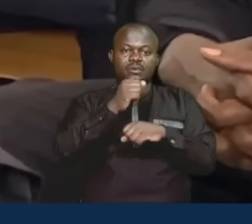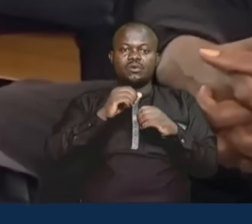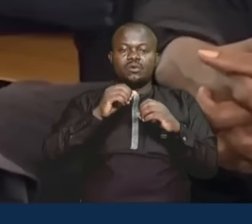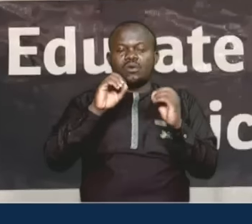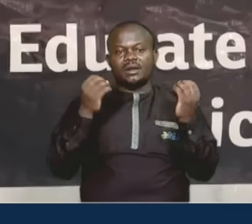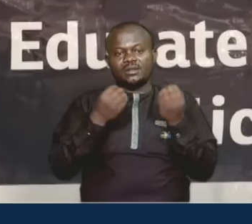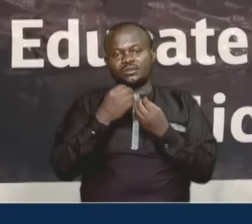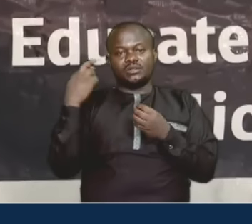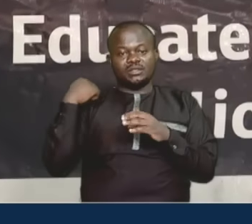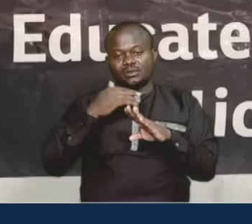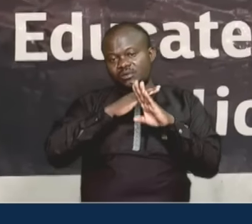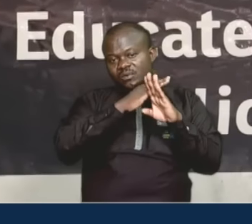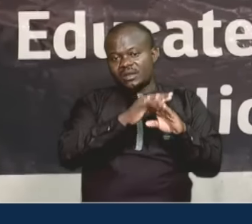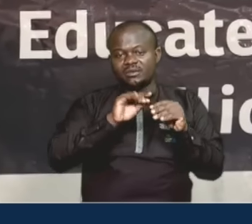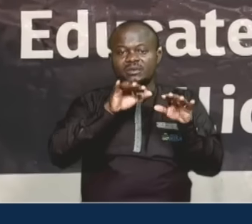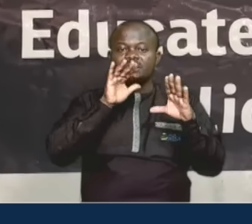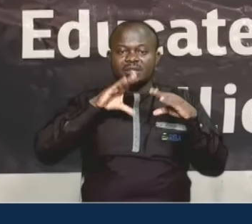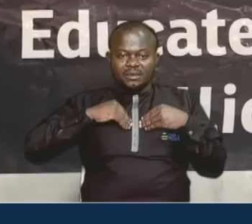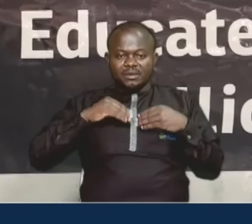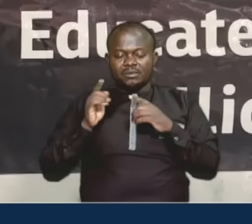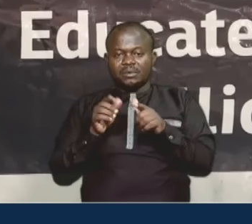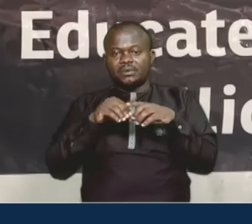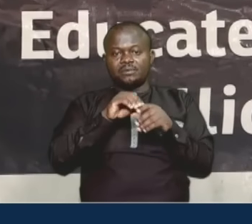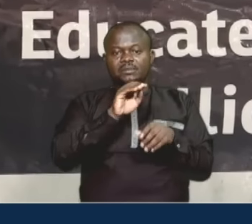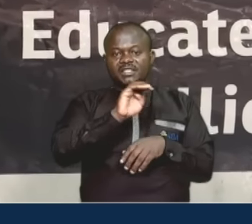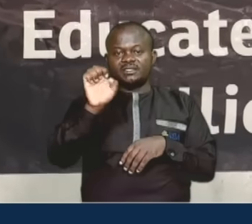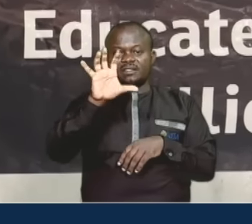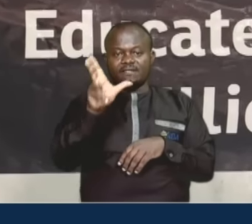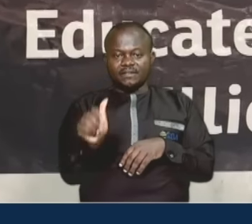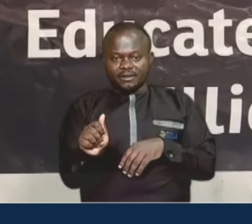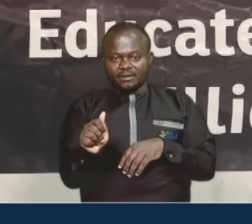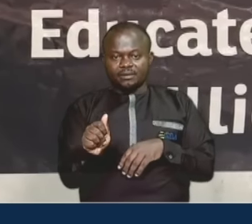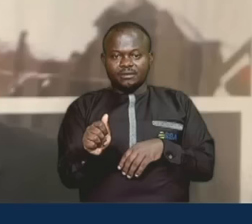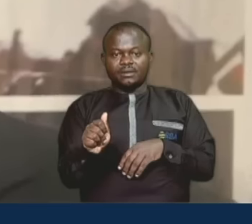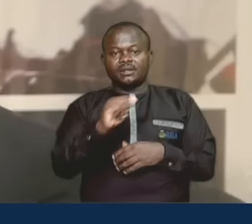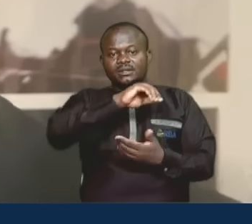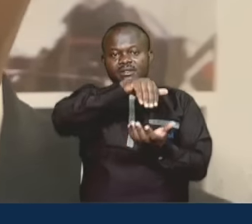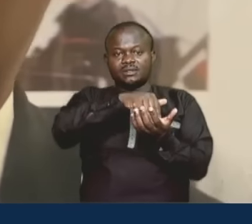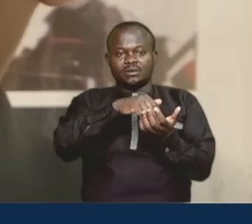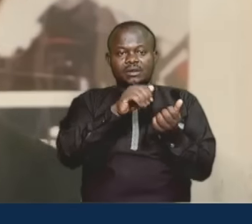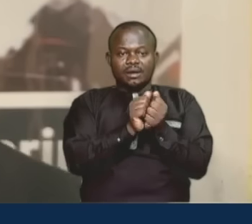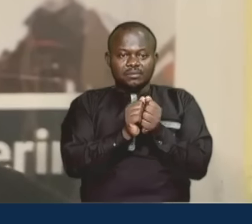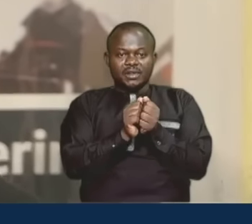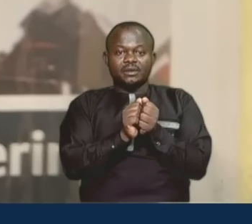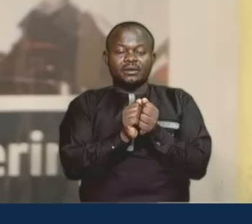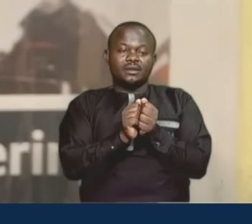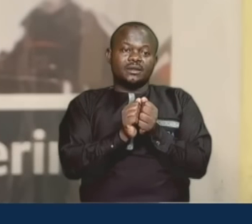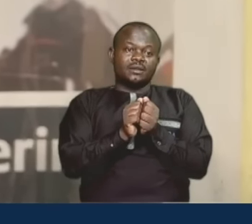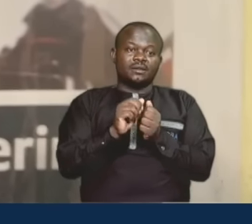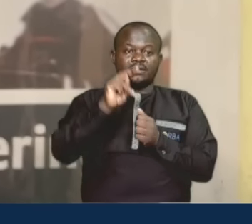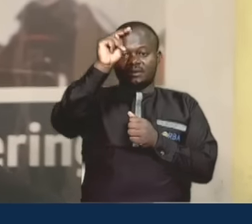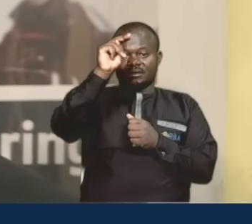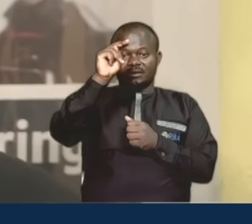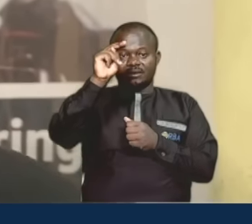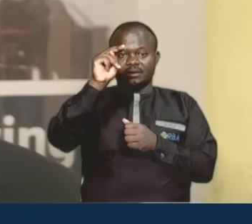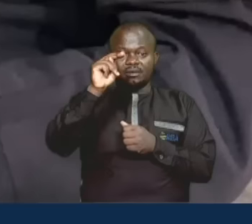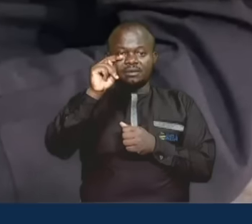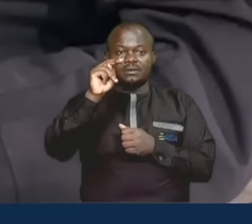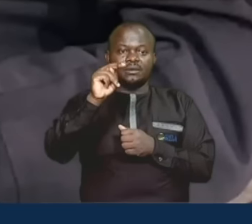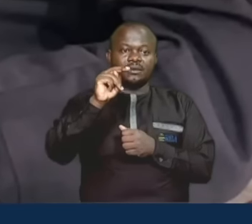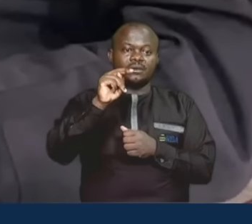kurwanya ikwirakwizwa ritemewe ry'intwaro nto muri Afurika y'Iburasirazuba, Afurika yo hagati no mu ihembe rya Afurika Lexa,